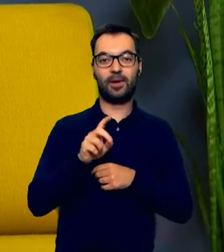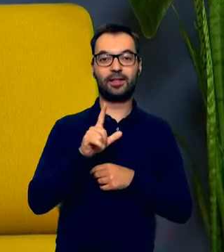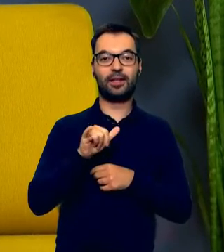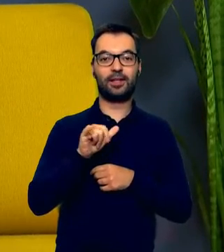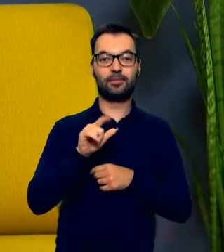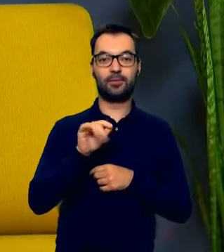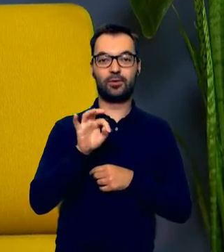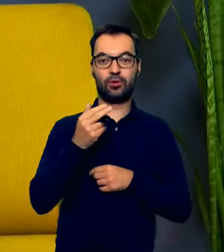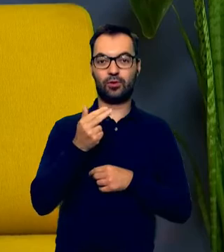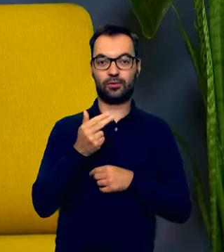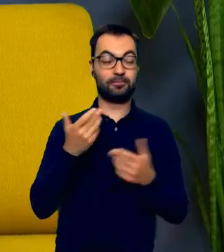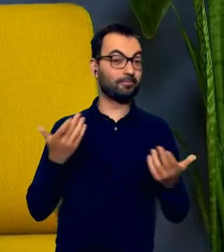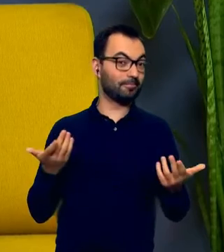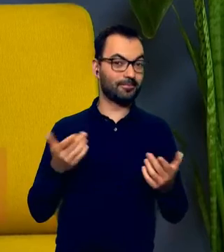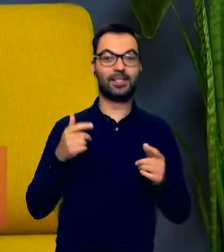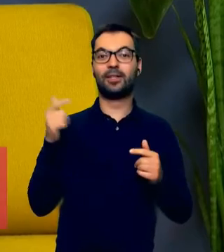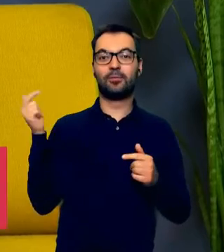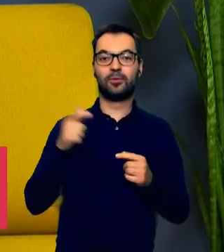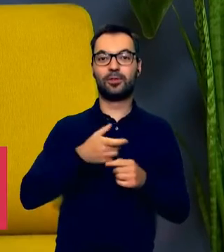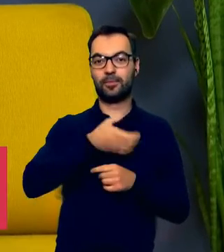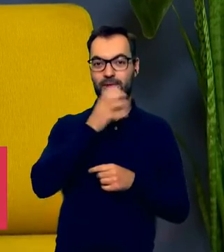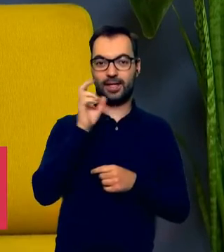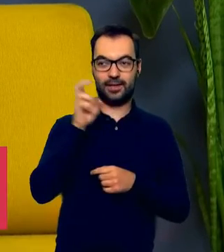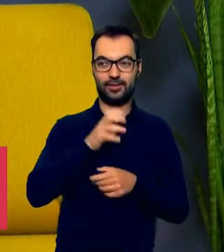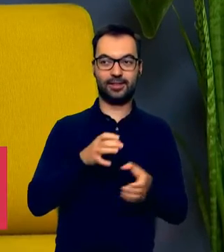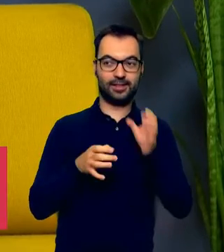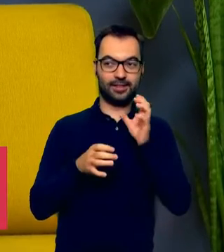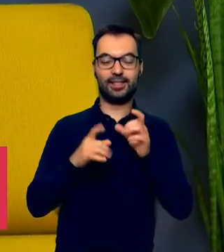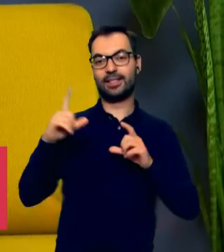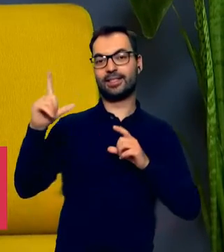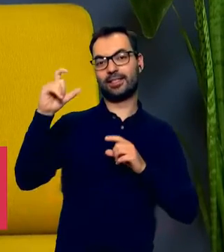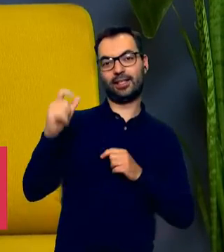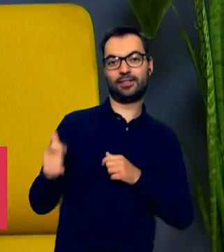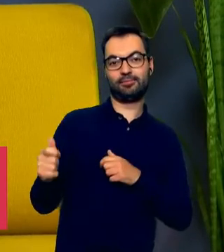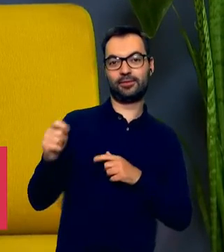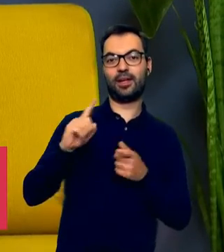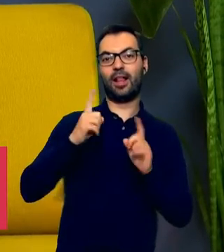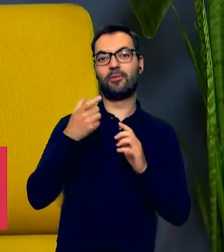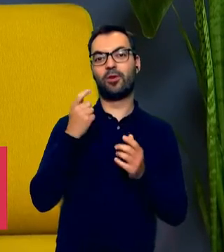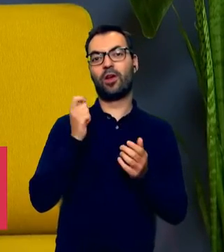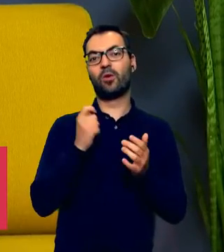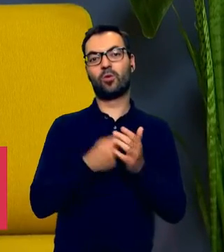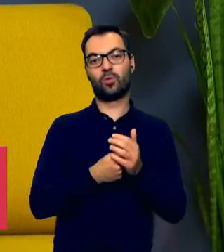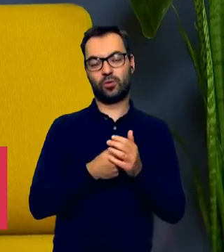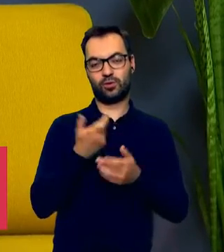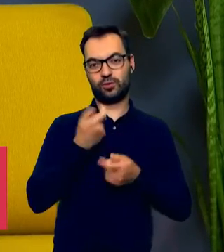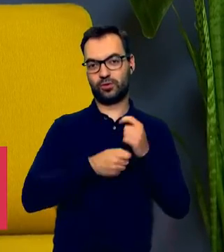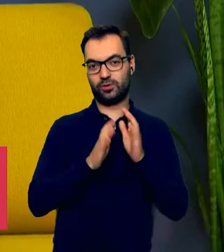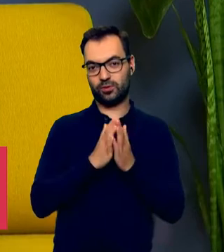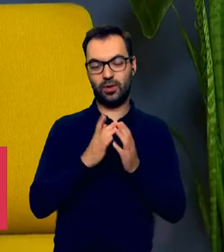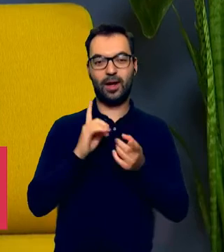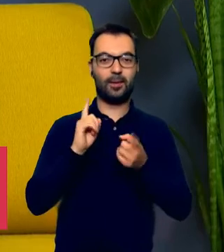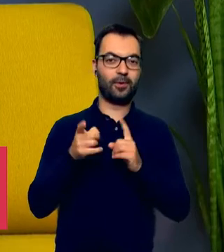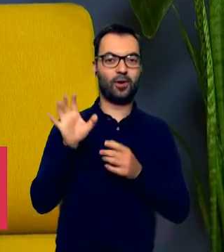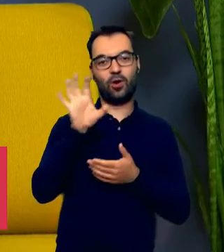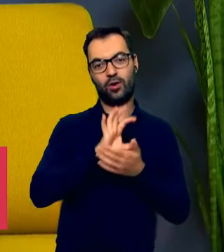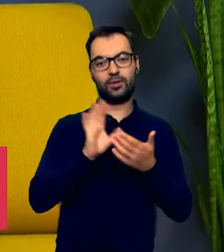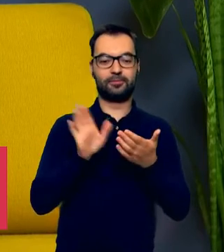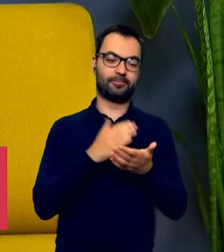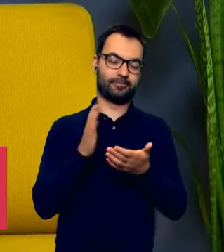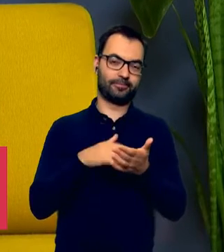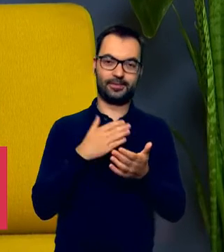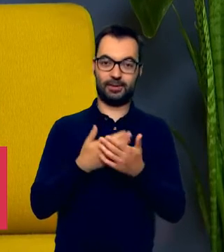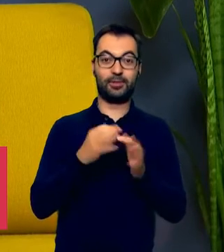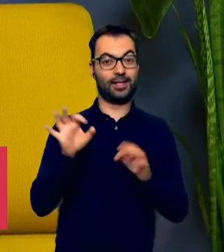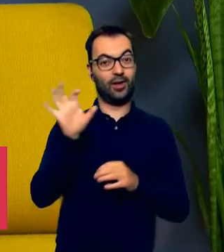i polega on na tym, że trzeba popijać herbatę Lipton i zrobić sobie zdjęcie. Albo kupując na targach książki, albo oglądając na